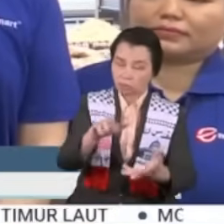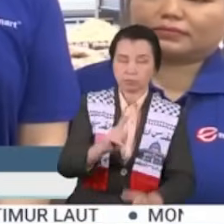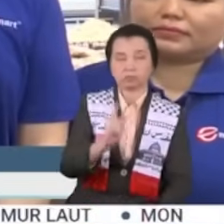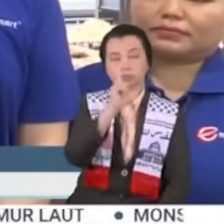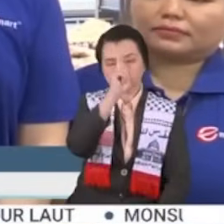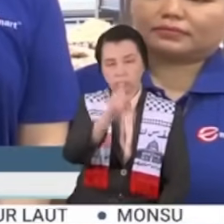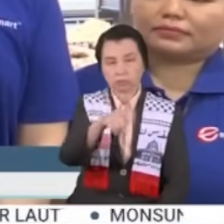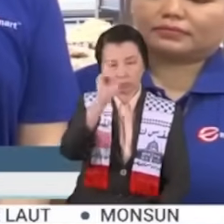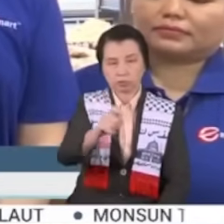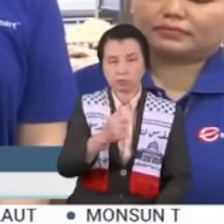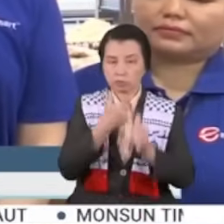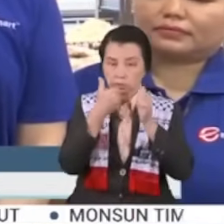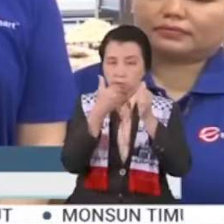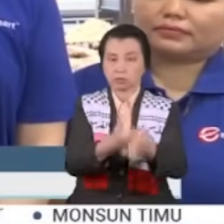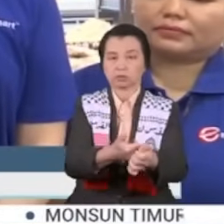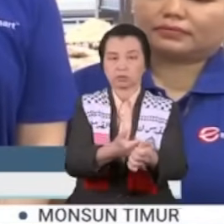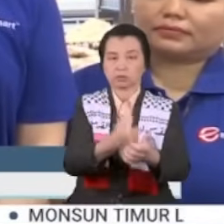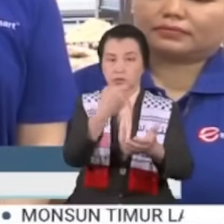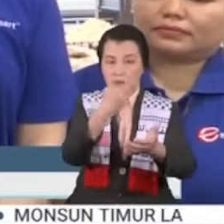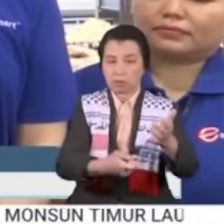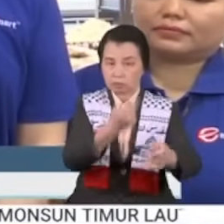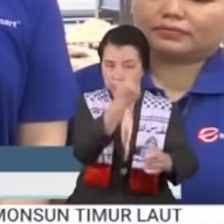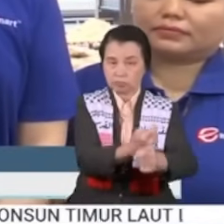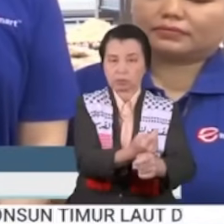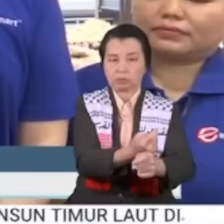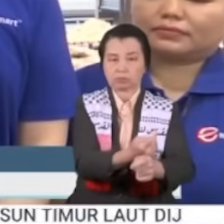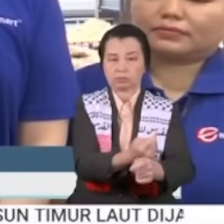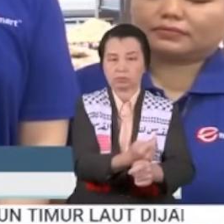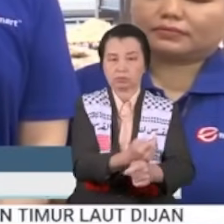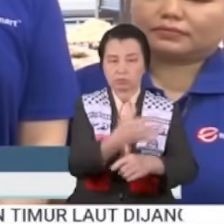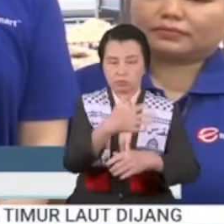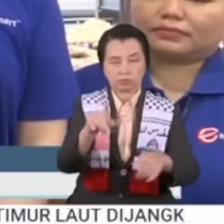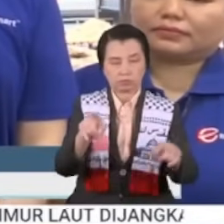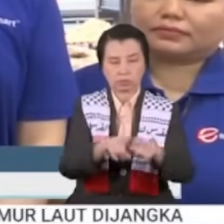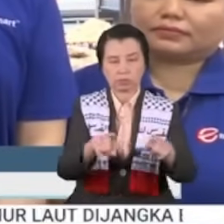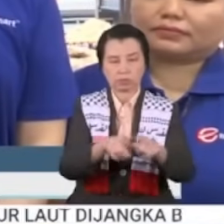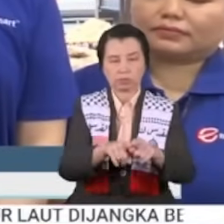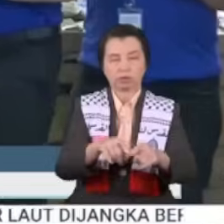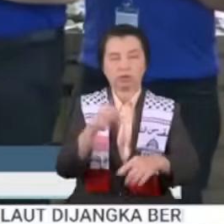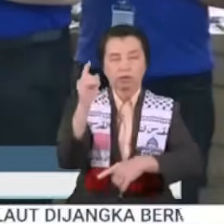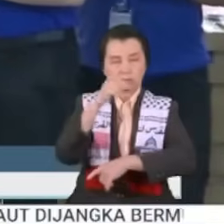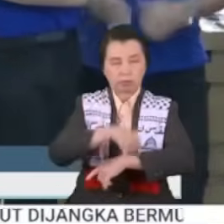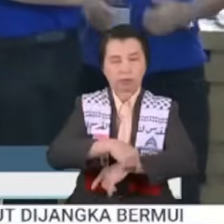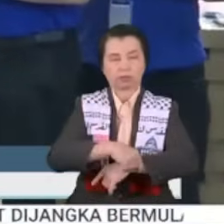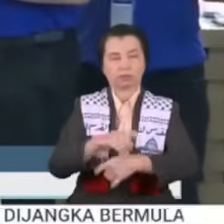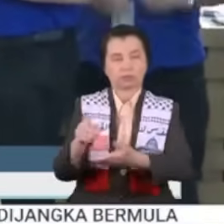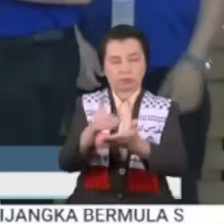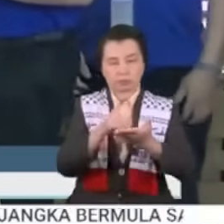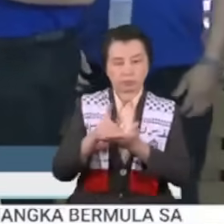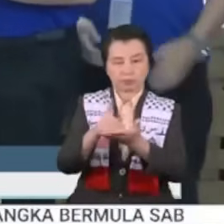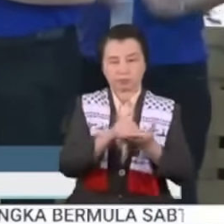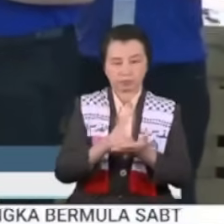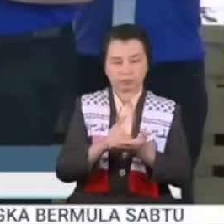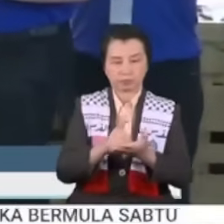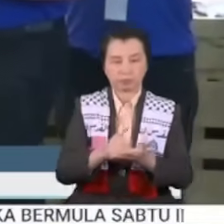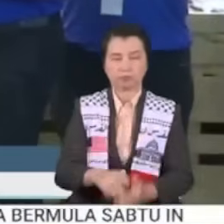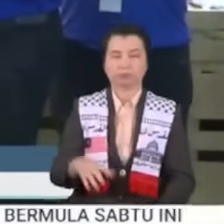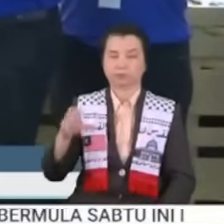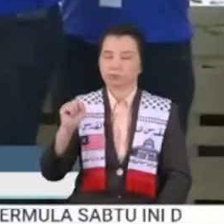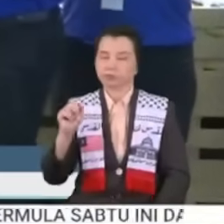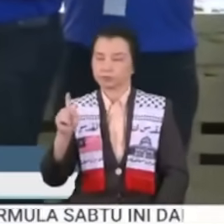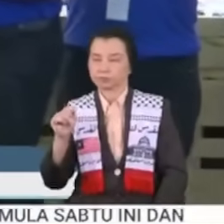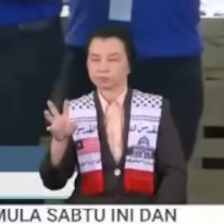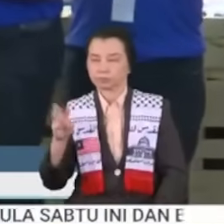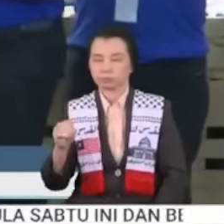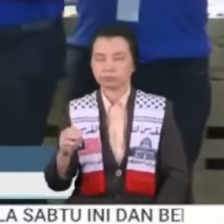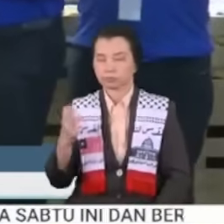memastikan untuk mematuhi harga siling yang telah ditetapkan perayaan depempen pelan SK